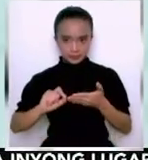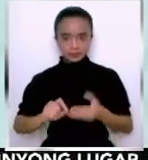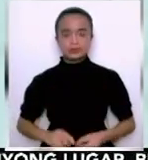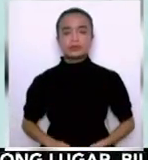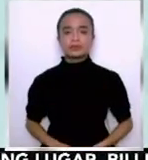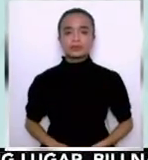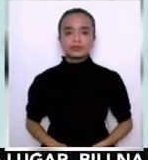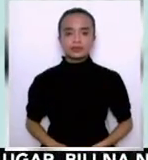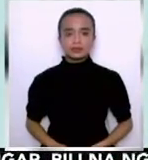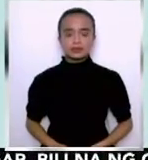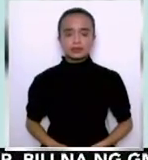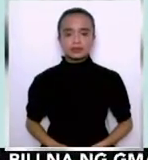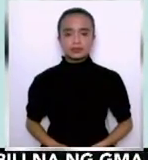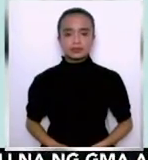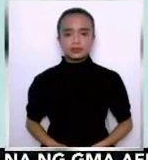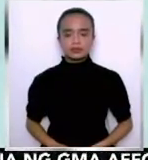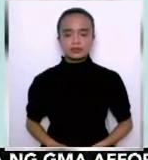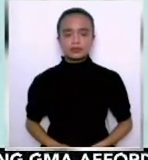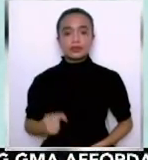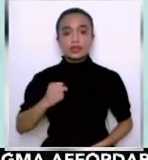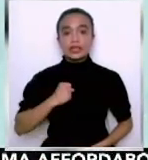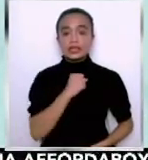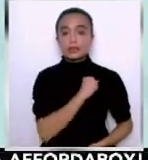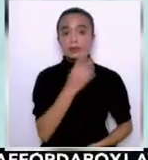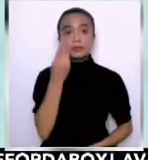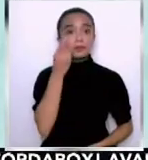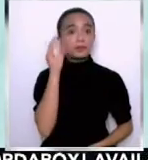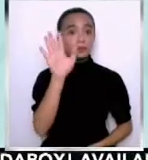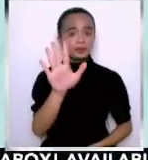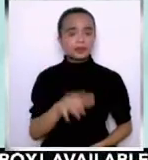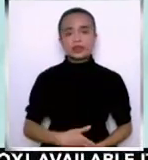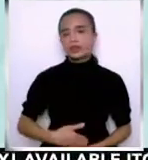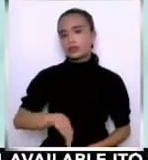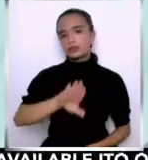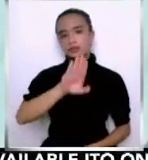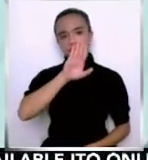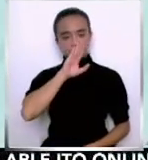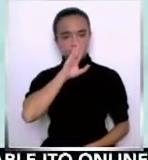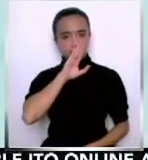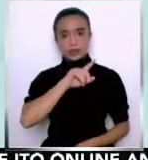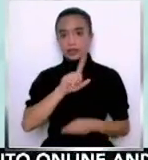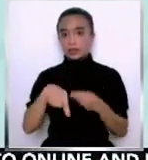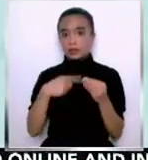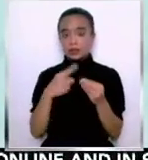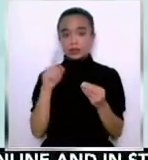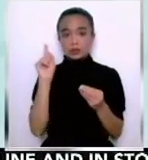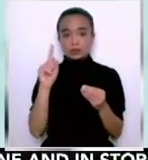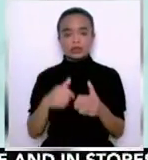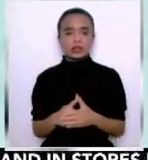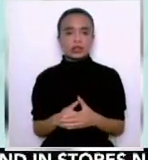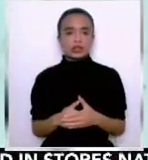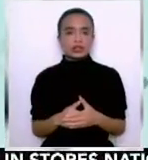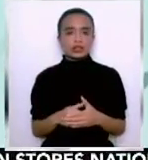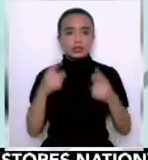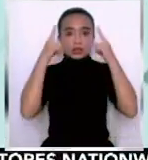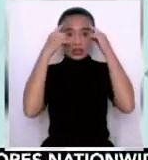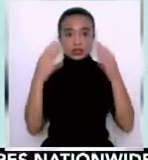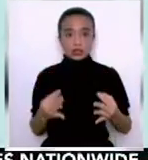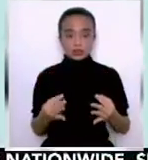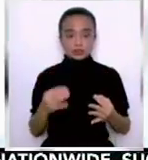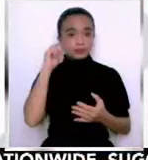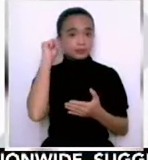Dismayado si Senadora Laila De Lima sa desisyon ni Justice Secretary Menardo Guevara na ipagpatuloy ang paglilitis sa mga kasong nakahain laban sa